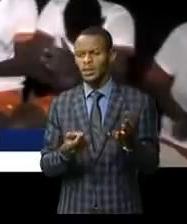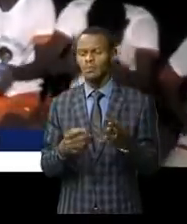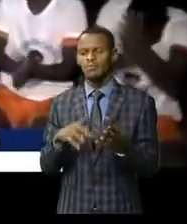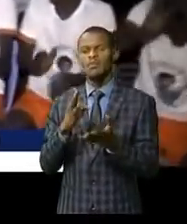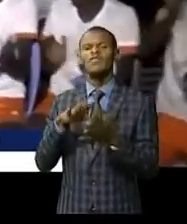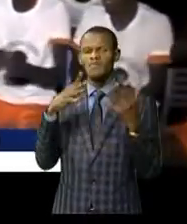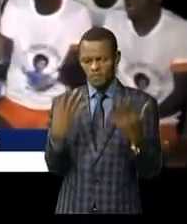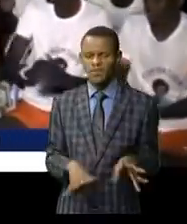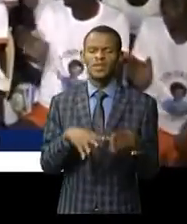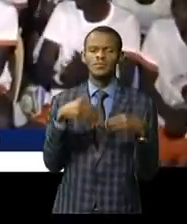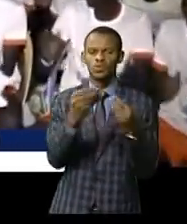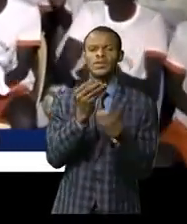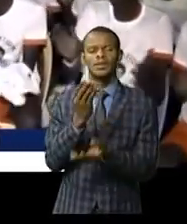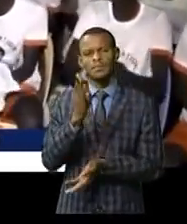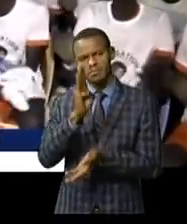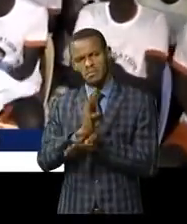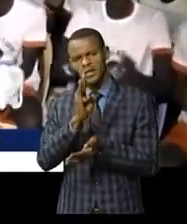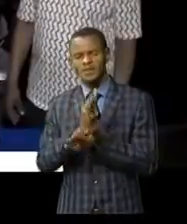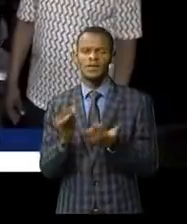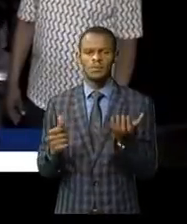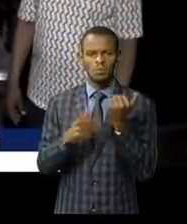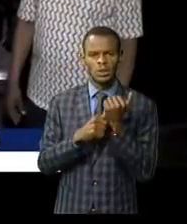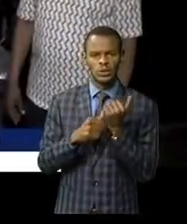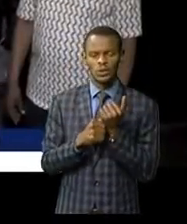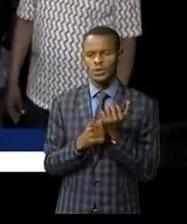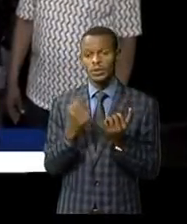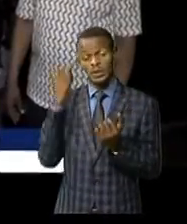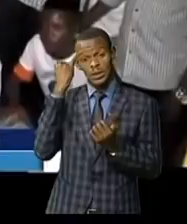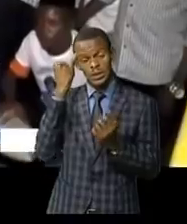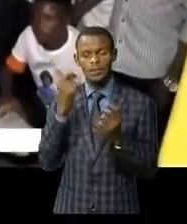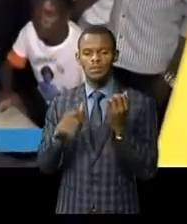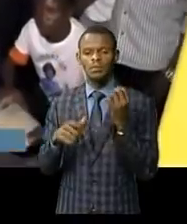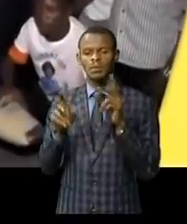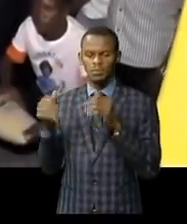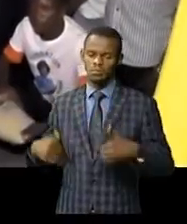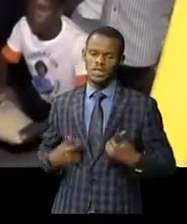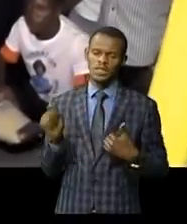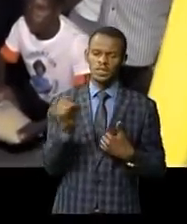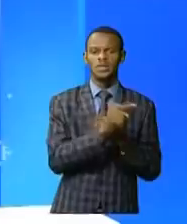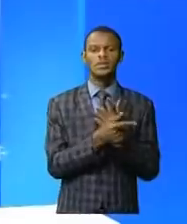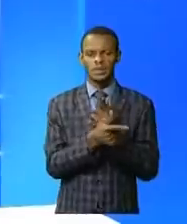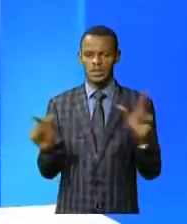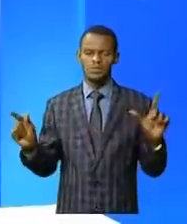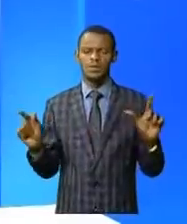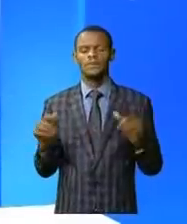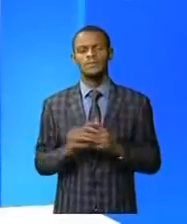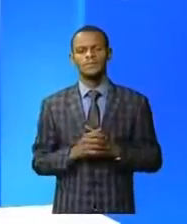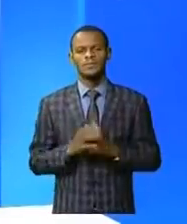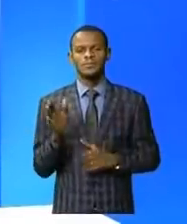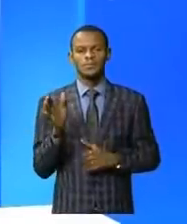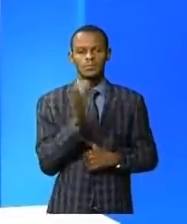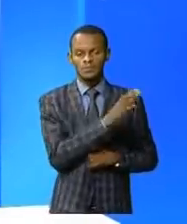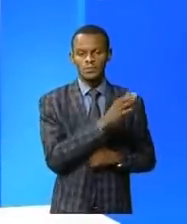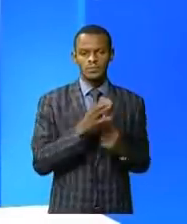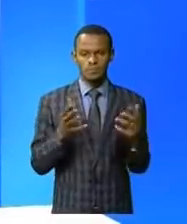pour eux de promouvoir l'autonomisation des jeunes. C'est par un match de football que s'est bouclée cette série. Parlons à